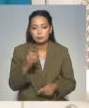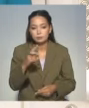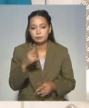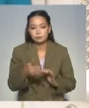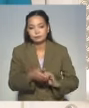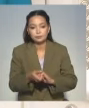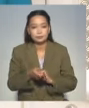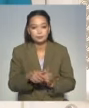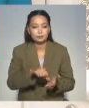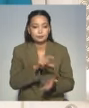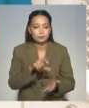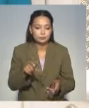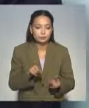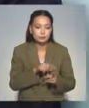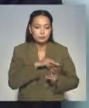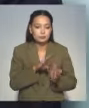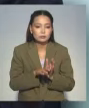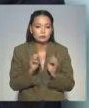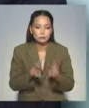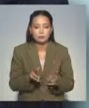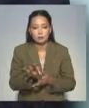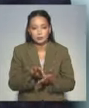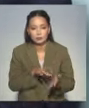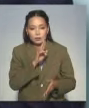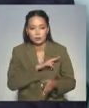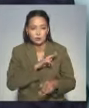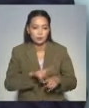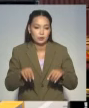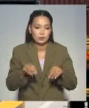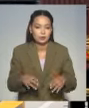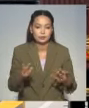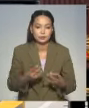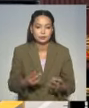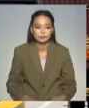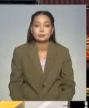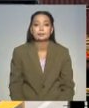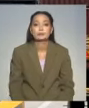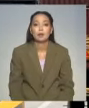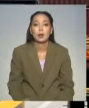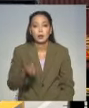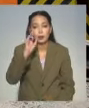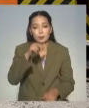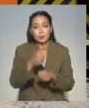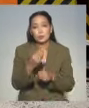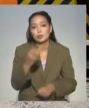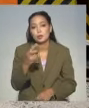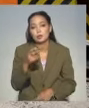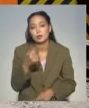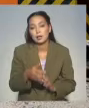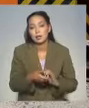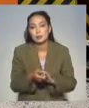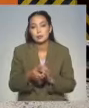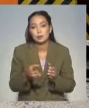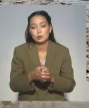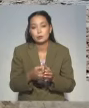ұйымы кеңістігіндегі қауіпсіздікті жүйелі түрде күшейтуге септігін тигізеді. Мемлекет басшысы Шанхай ынтымақтастық